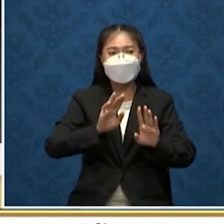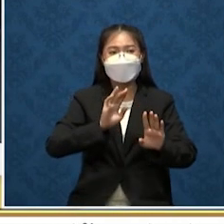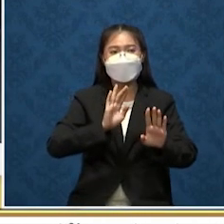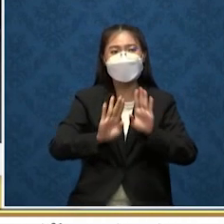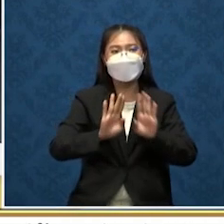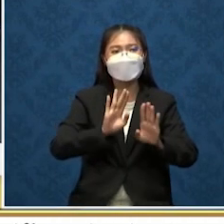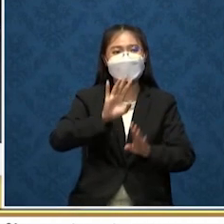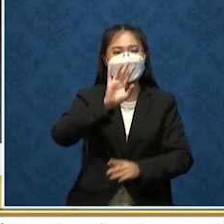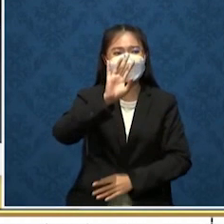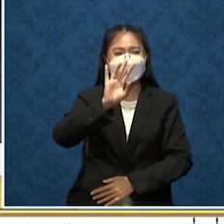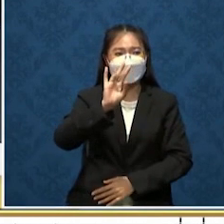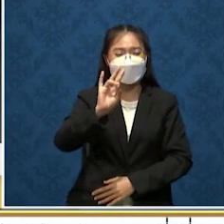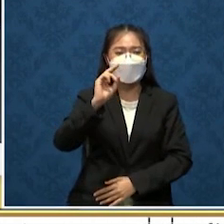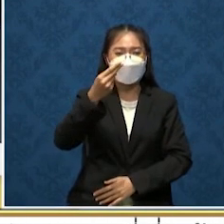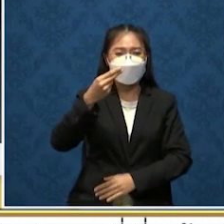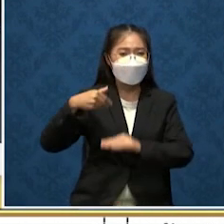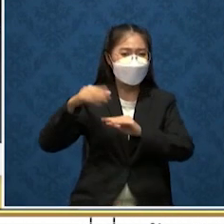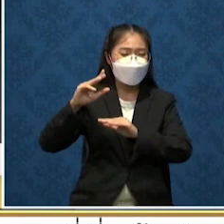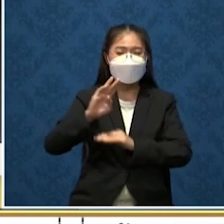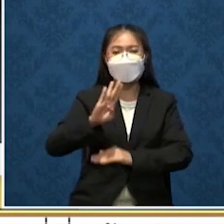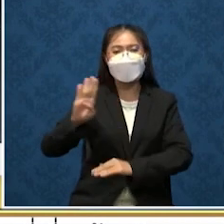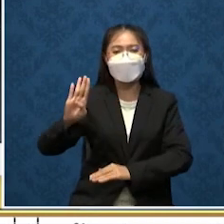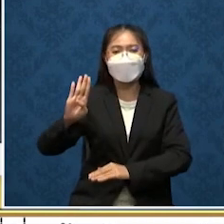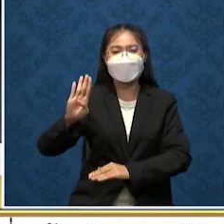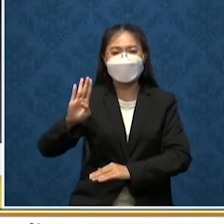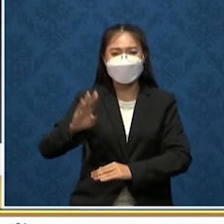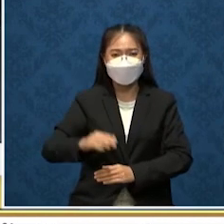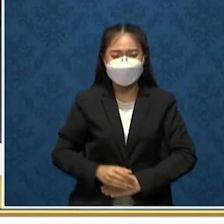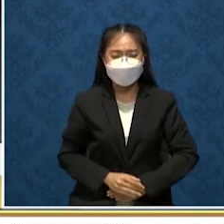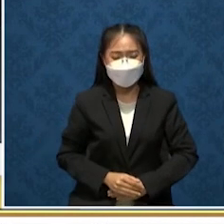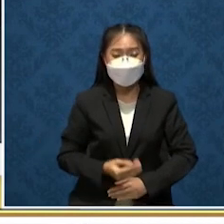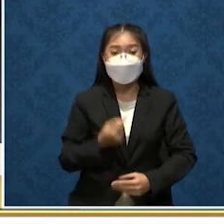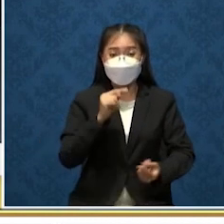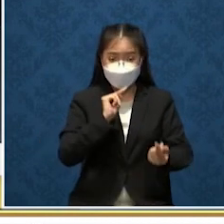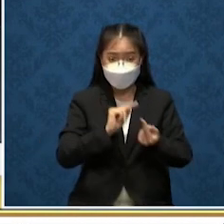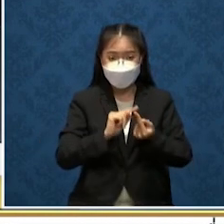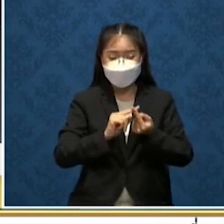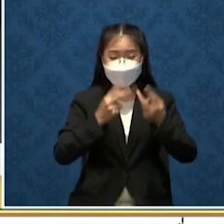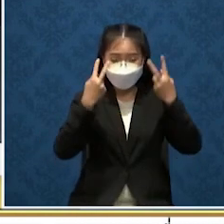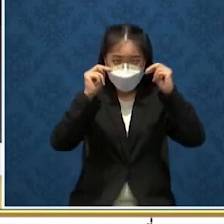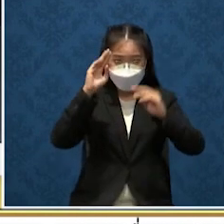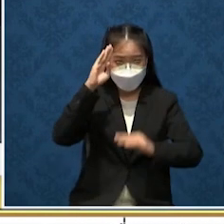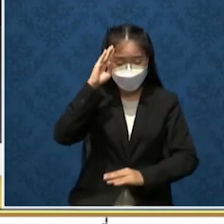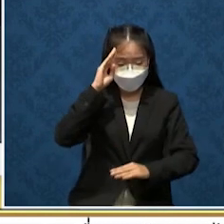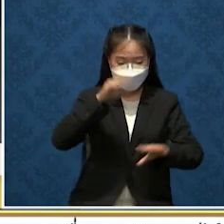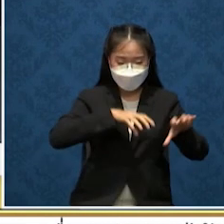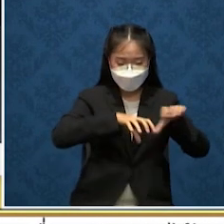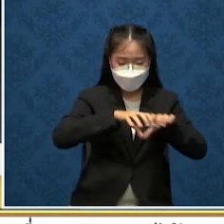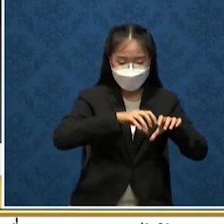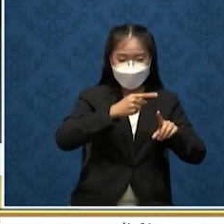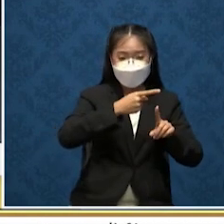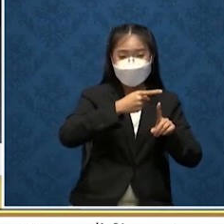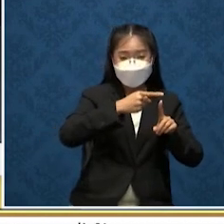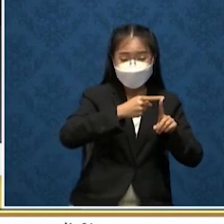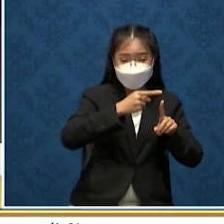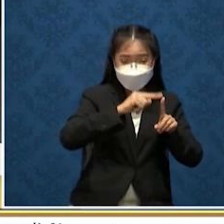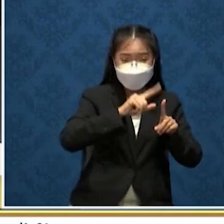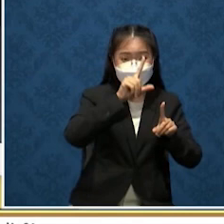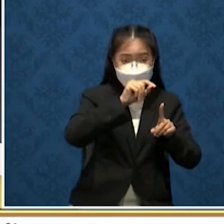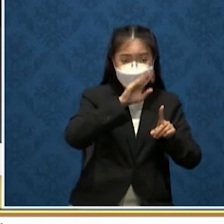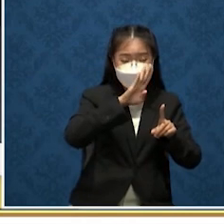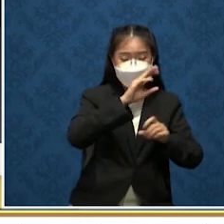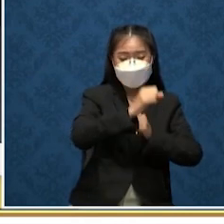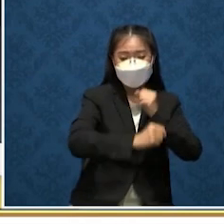ต่อหัวในช่วง 8ปี 5เดือน 26วันพล.อประยุทธ์จันทร์โอชาบริหารประเทศตั้งแต่ 24สิงหาคม 2557ถึง